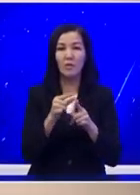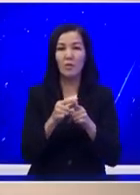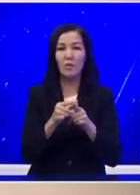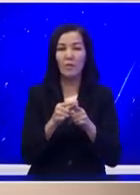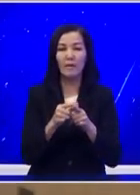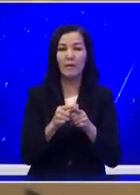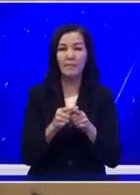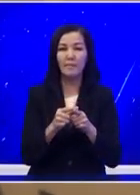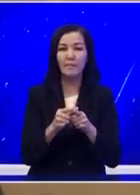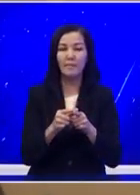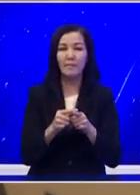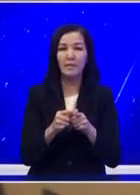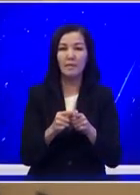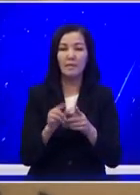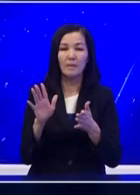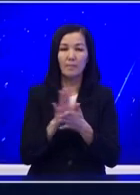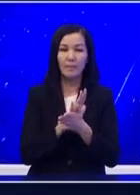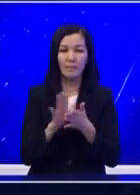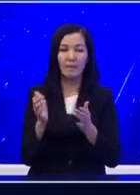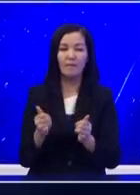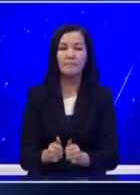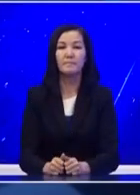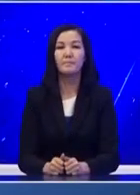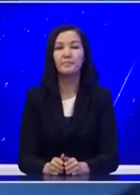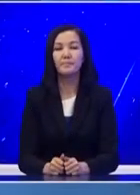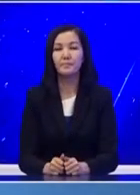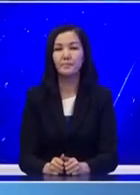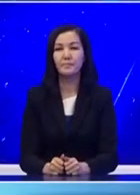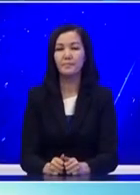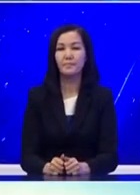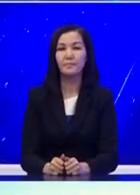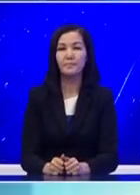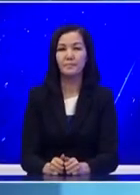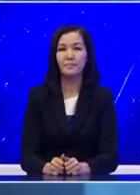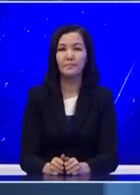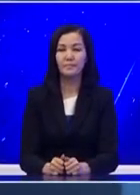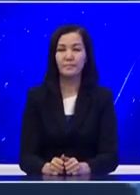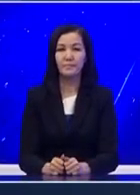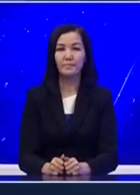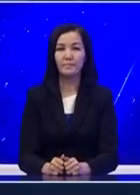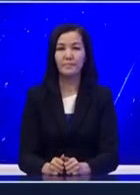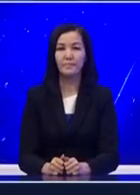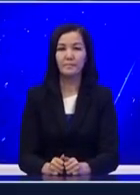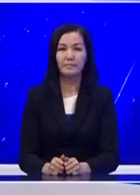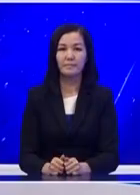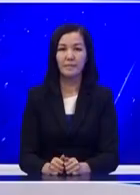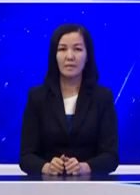их незаконной передачи третьим лицам. Ануар Амангельдинов, Мадибай Бусынов, телеканал ЖТСУ.